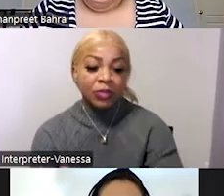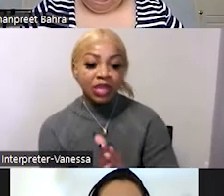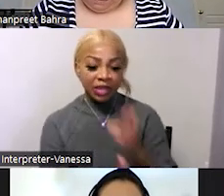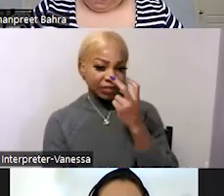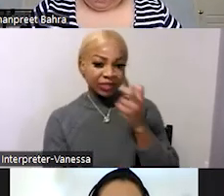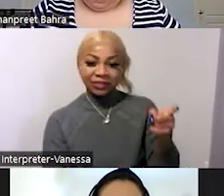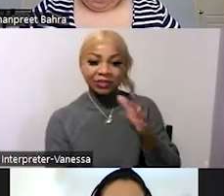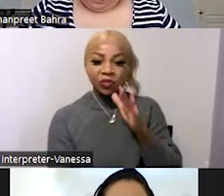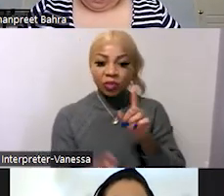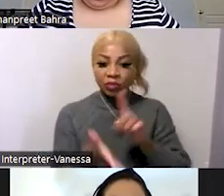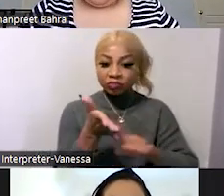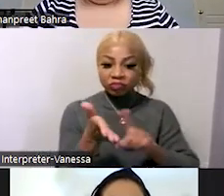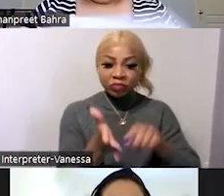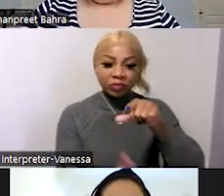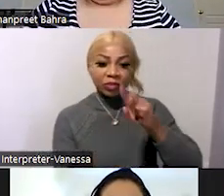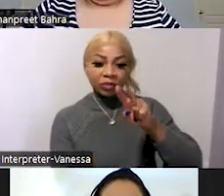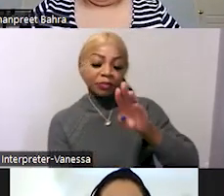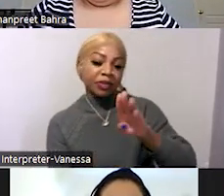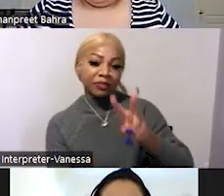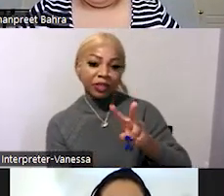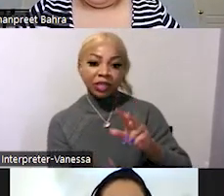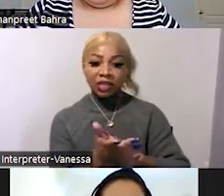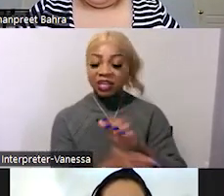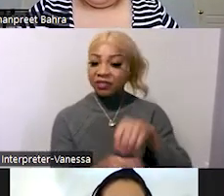santé, certainement pas avec ce médecin, ne pourra pas discuter de la question